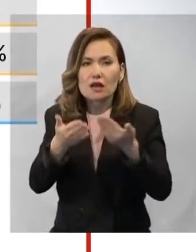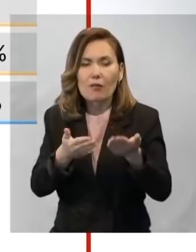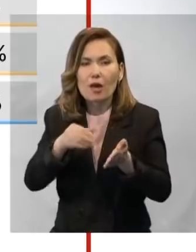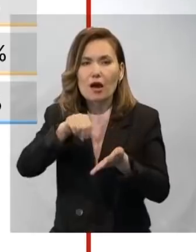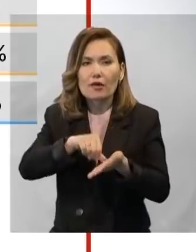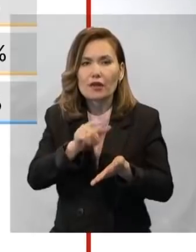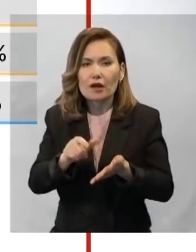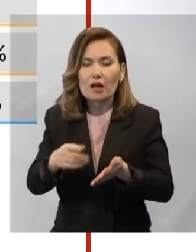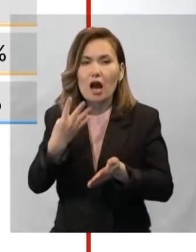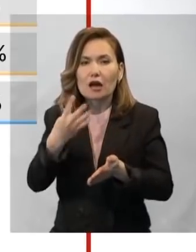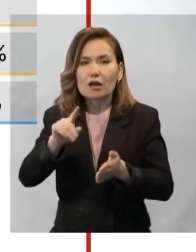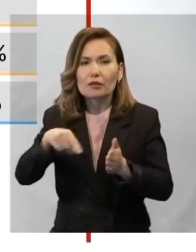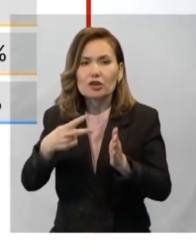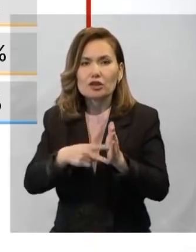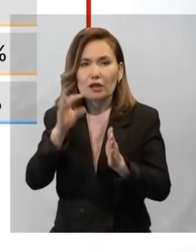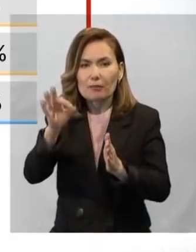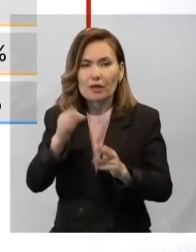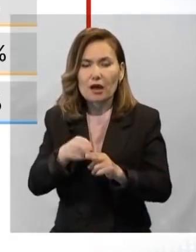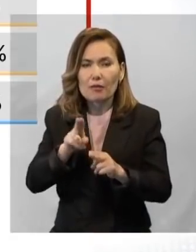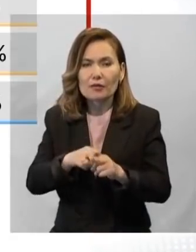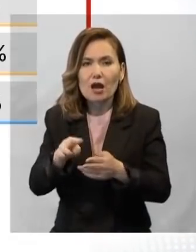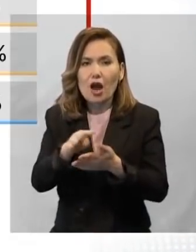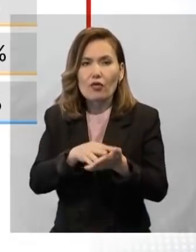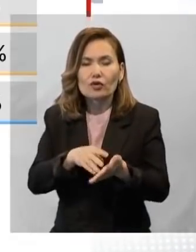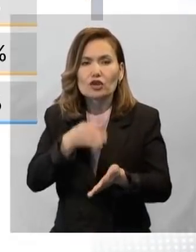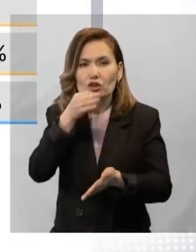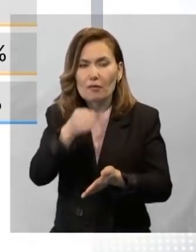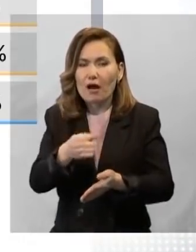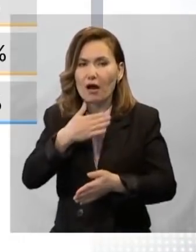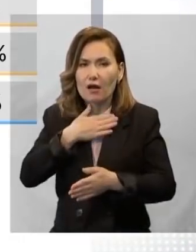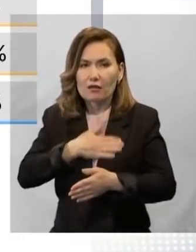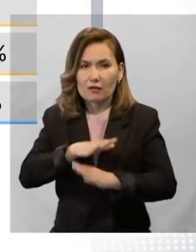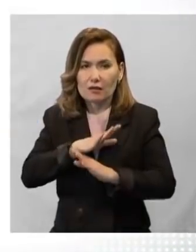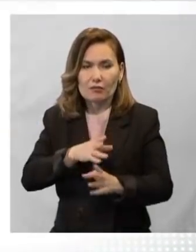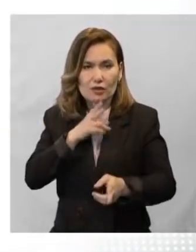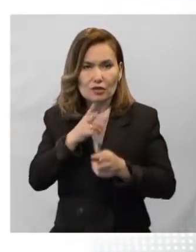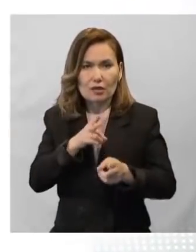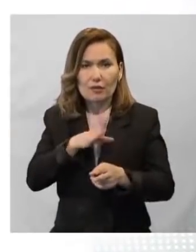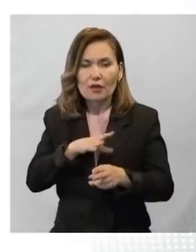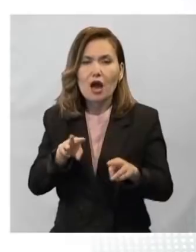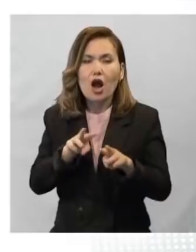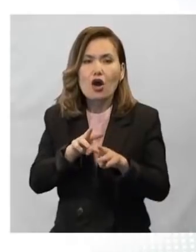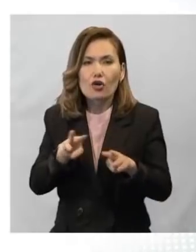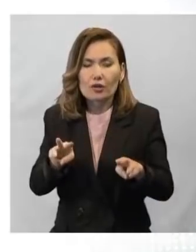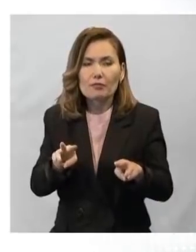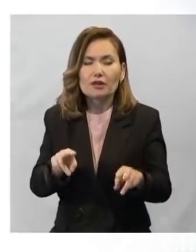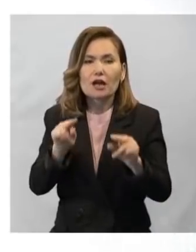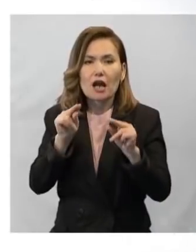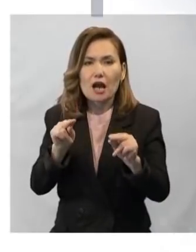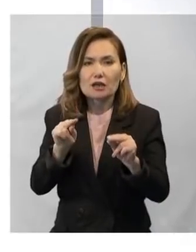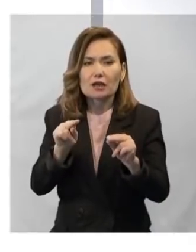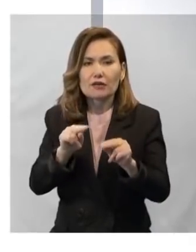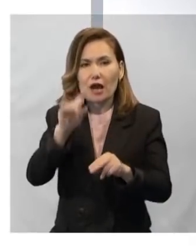қатысушыларының 40,7% өтініш жауабына қанағаттанбаған. Үкіметі ашық елдердің